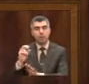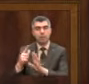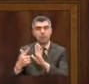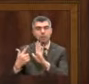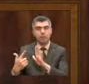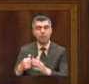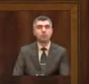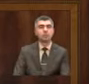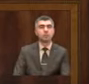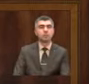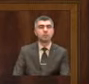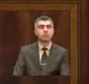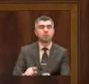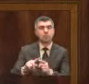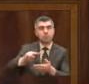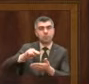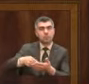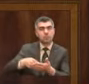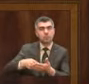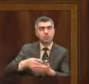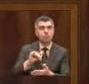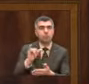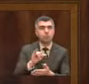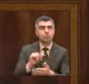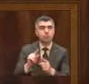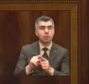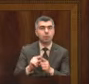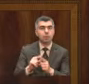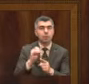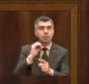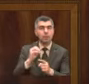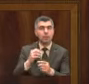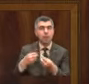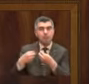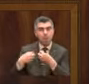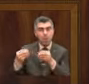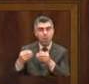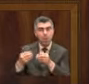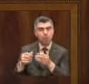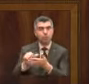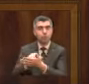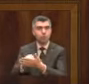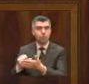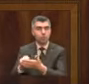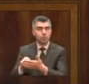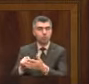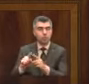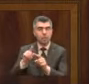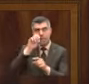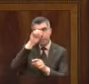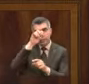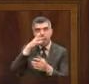والأهداف من العقد كان أنذاك هو الضمان الملائم بين سعر الإنتاج وسعر البيع، وكذلك لتأمين إمدادات المملكة بالطاقة